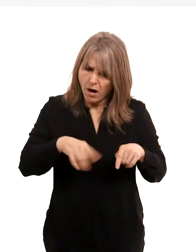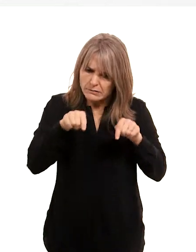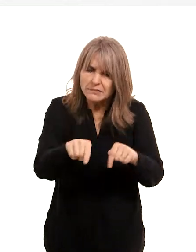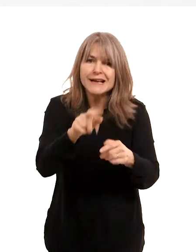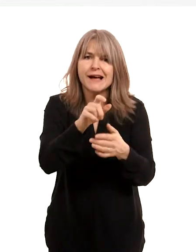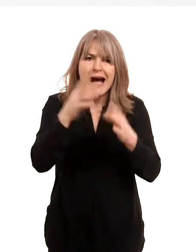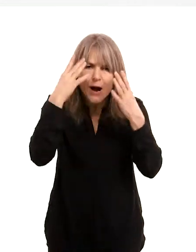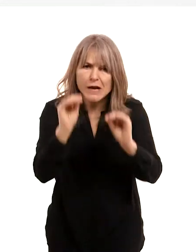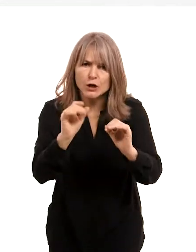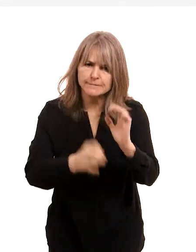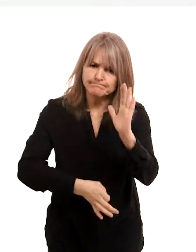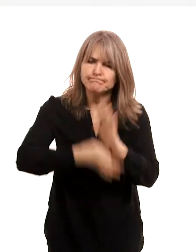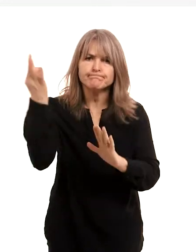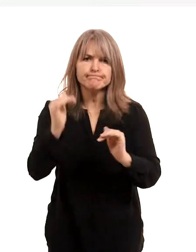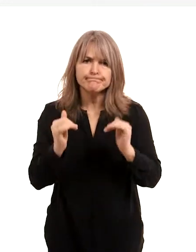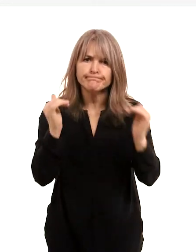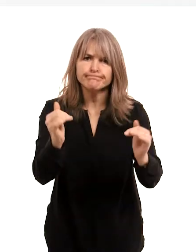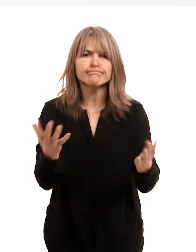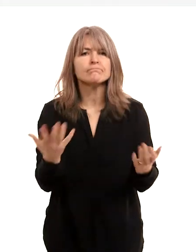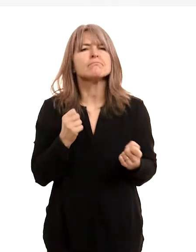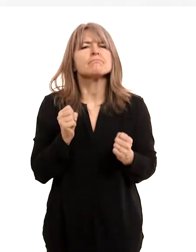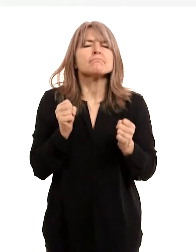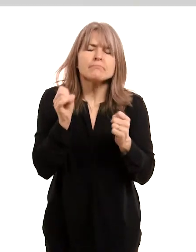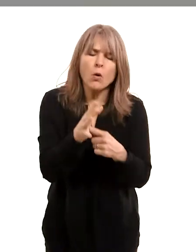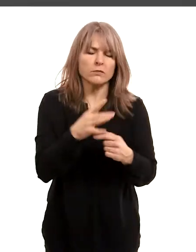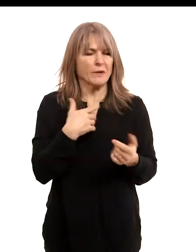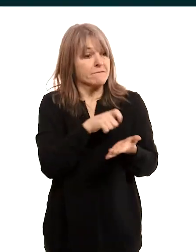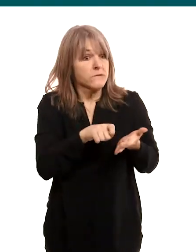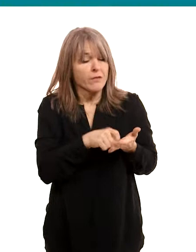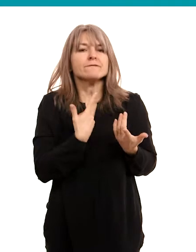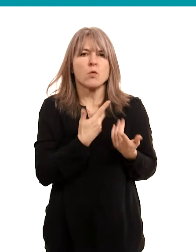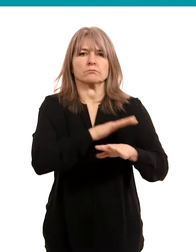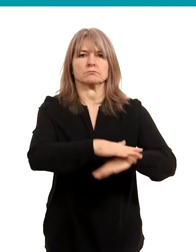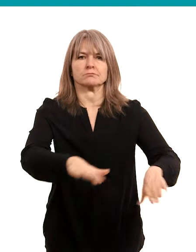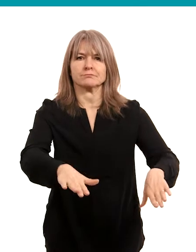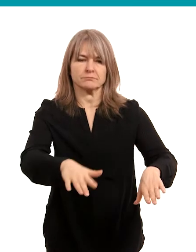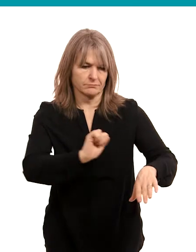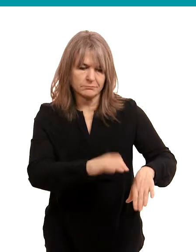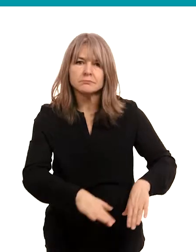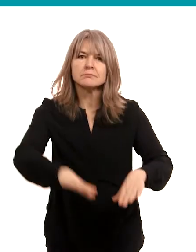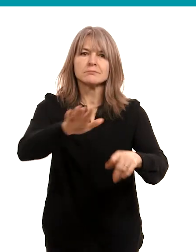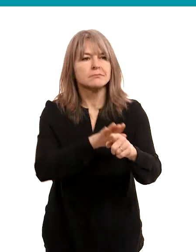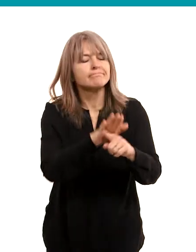gyfer y disgyblion a'r plant da ni'n gyfrifol am a dyfodol nhw.